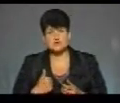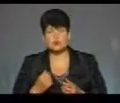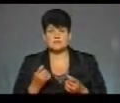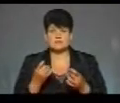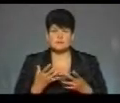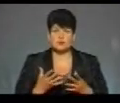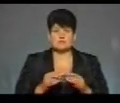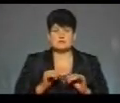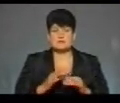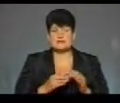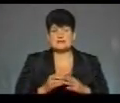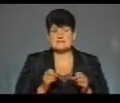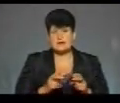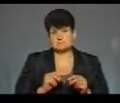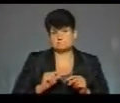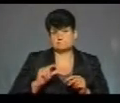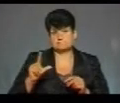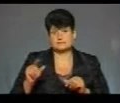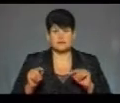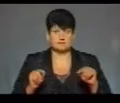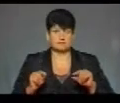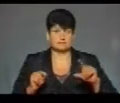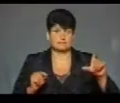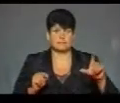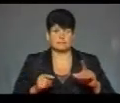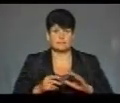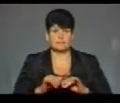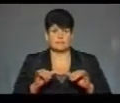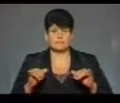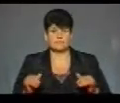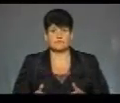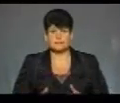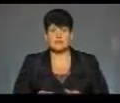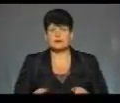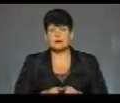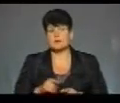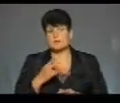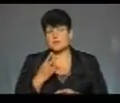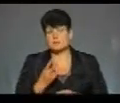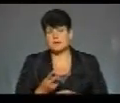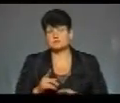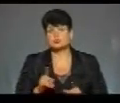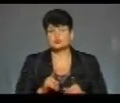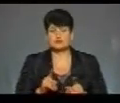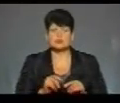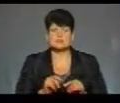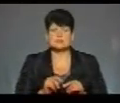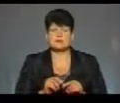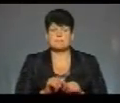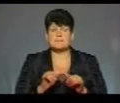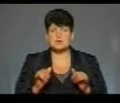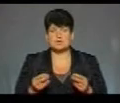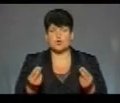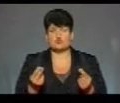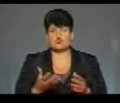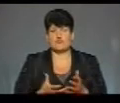цивільну спеціальність і рости і в тому плані, і в тому плані. Так само законодавством передбачено щодо збільшення грошових